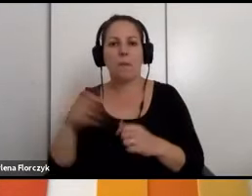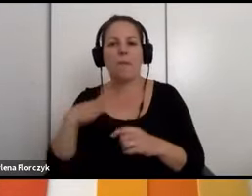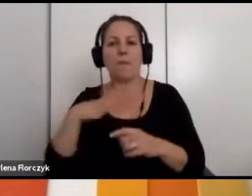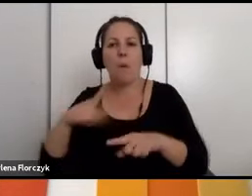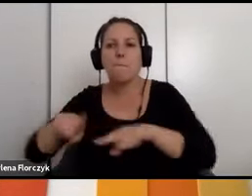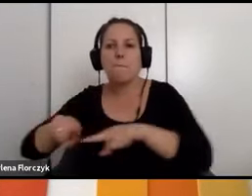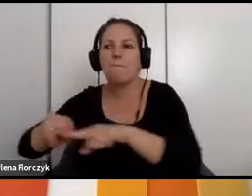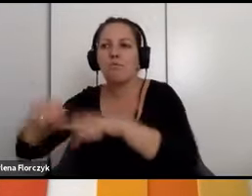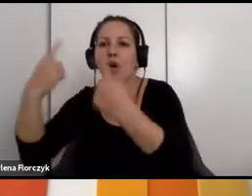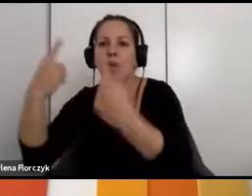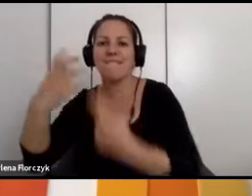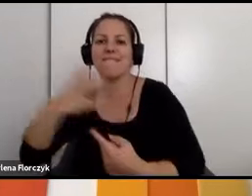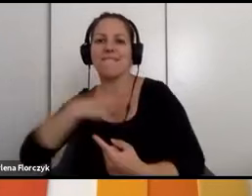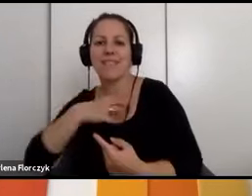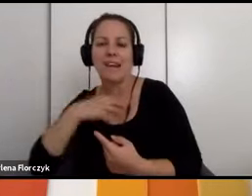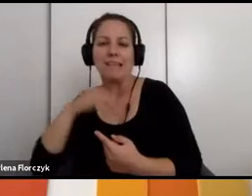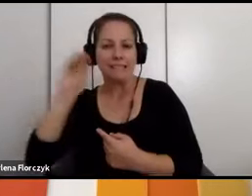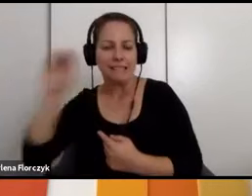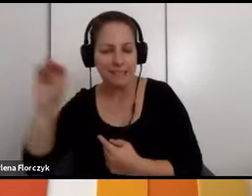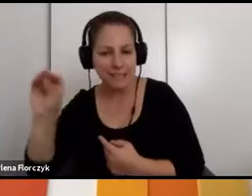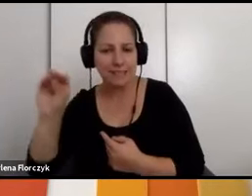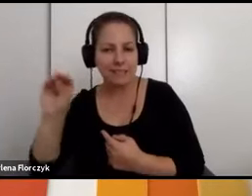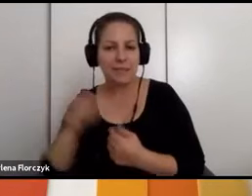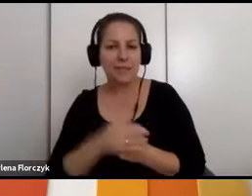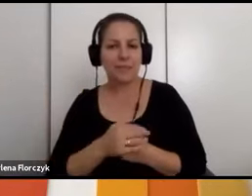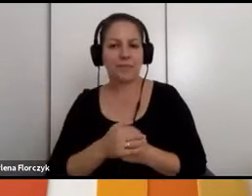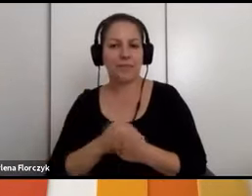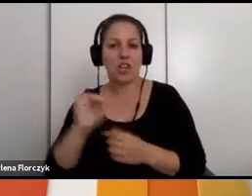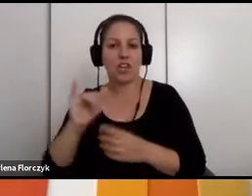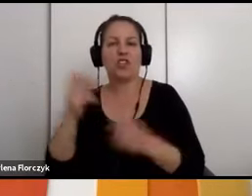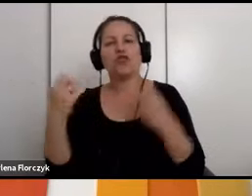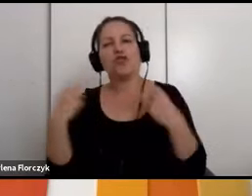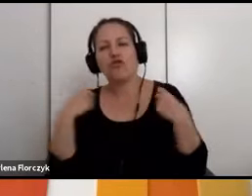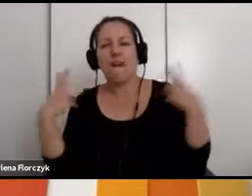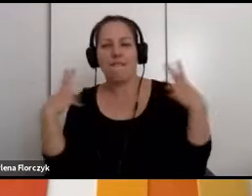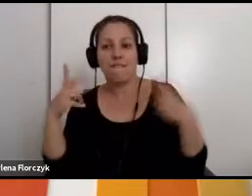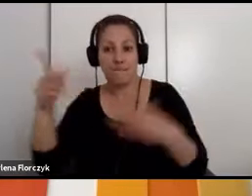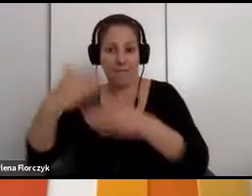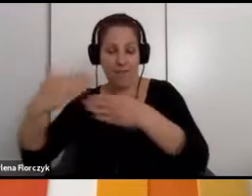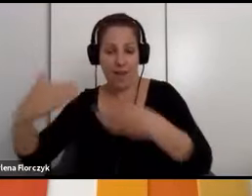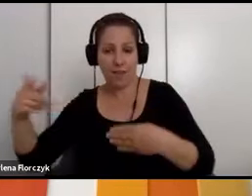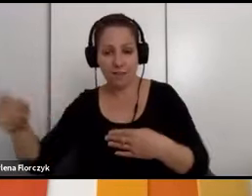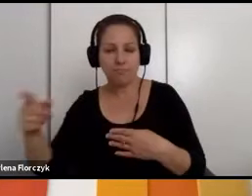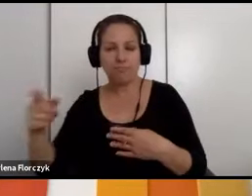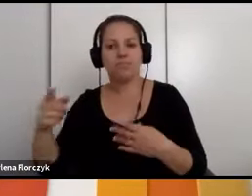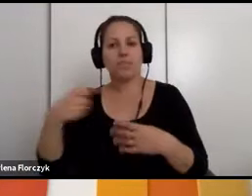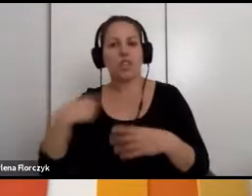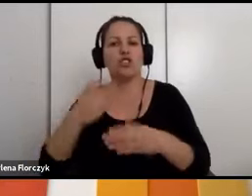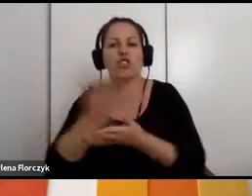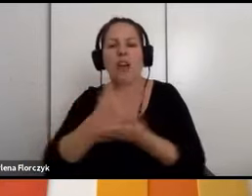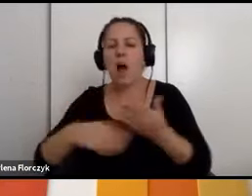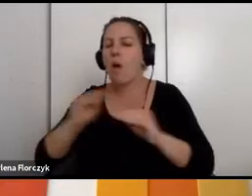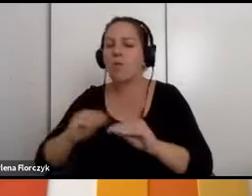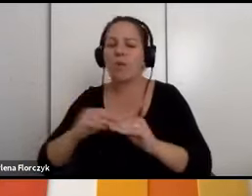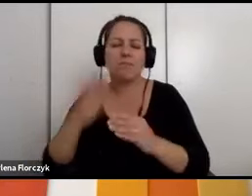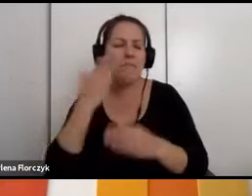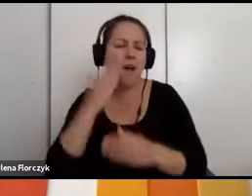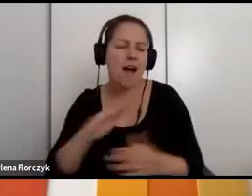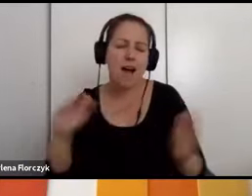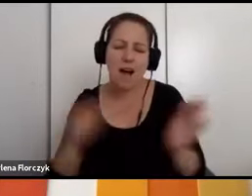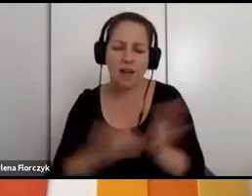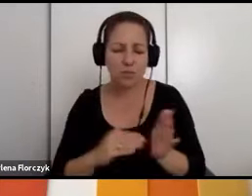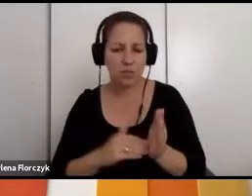przekonywać dyrekcję i szefostwo w ogóle w teatrze, że dział edukacji jest potrzebny, że